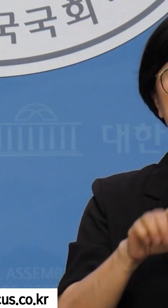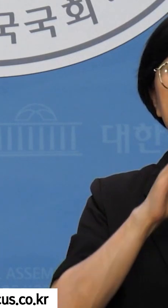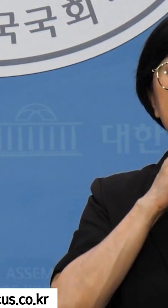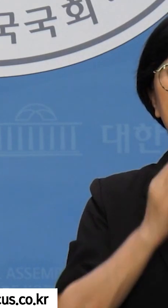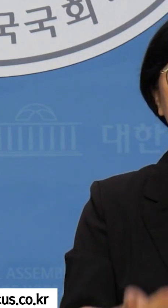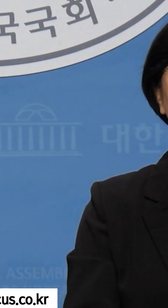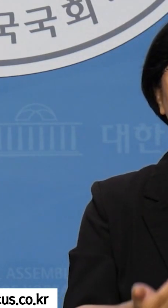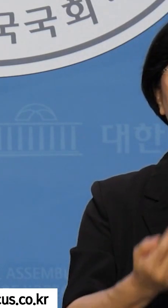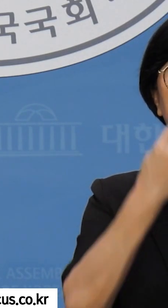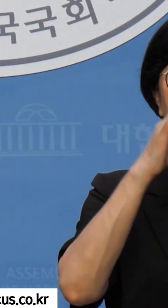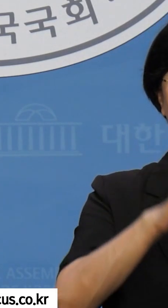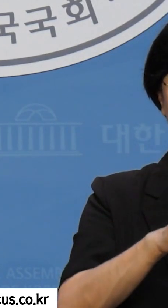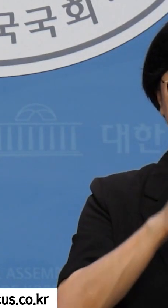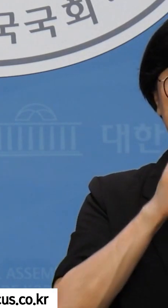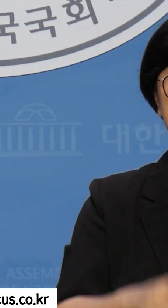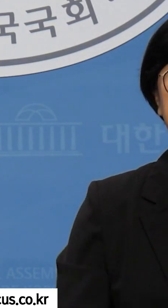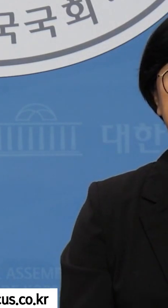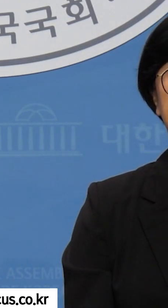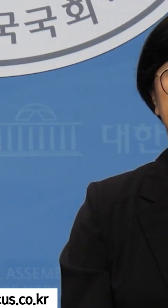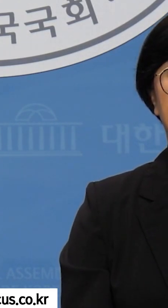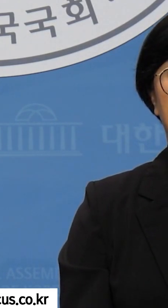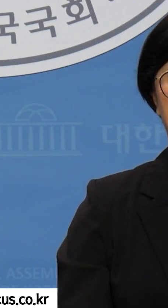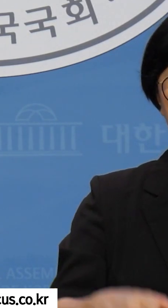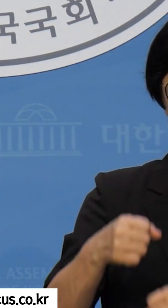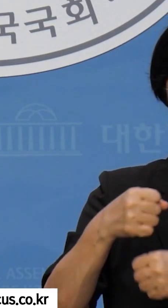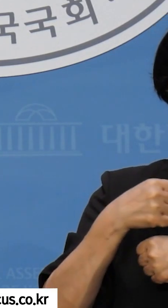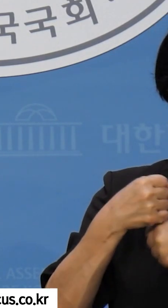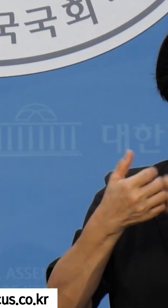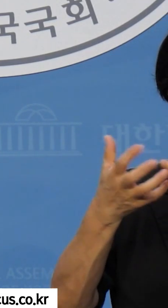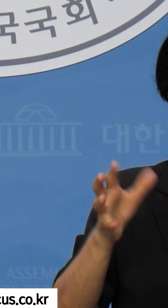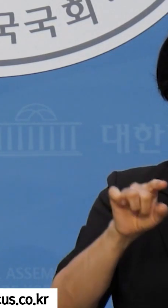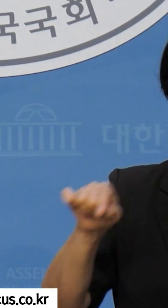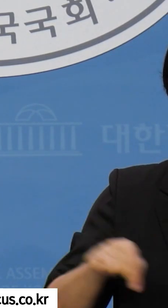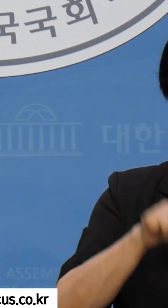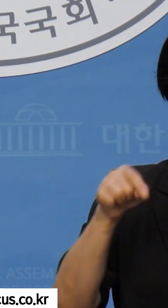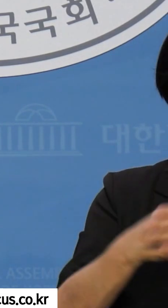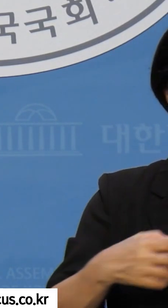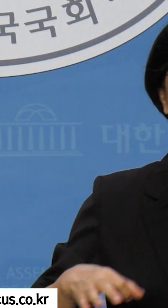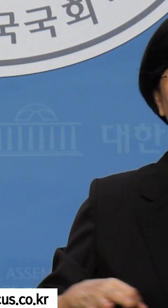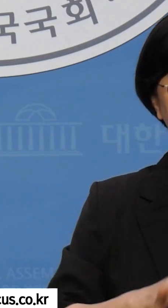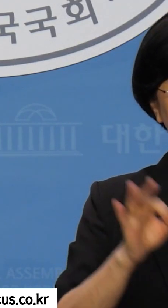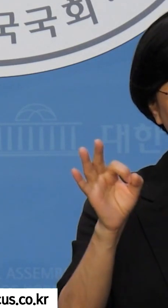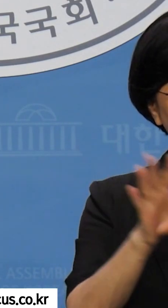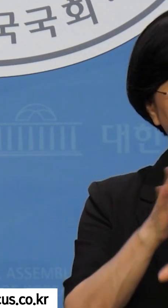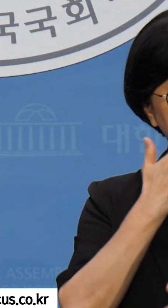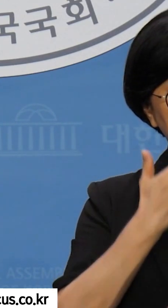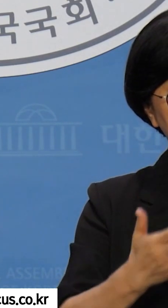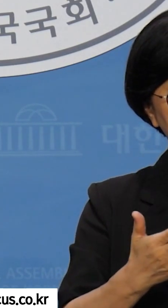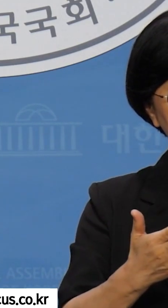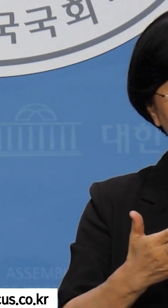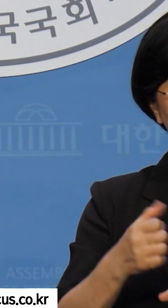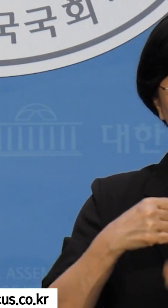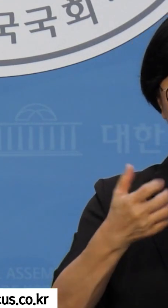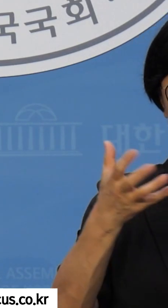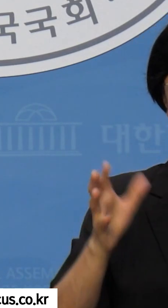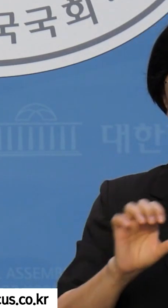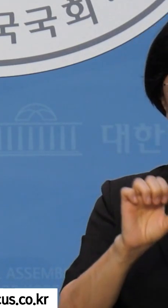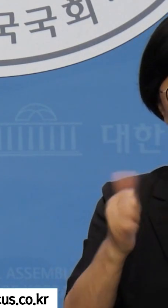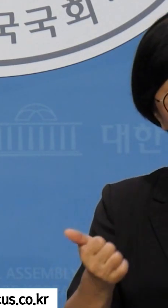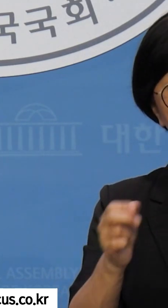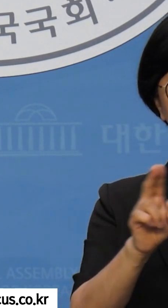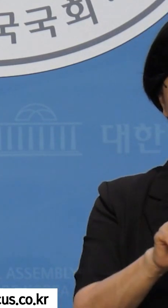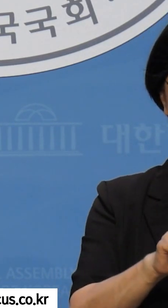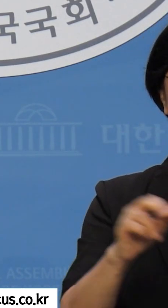극치입니다. 이런다고 병력 내부의 부조리가 감춰집니까? 부대원의 사인을